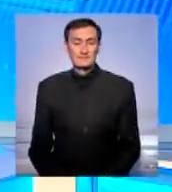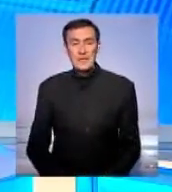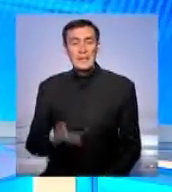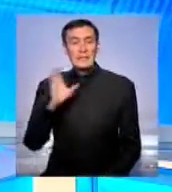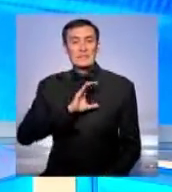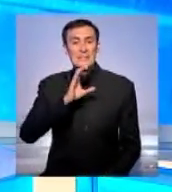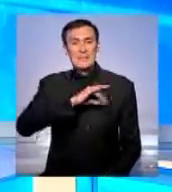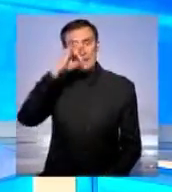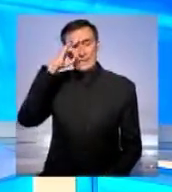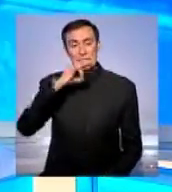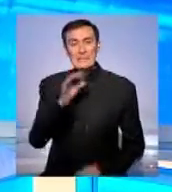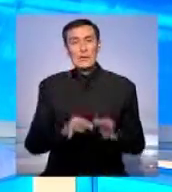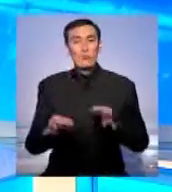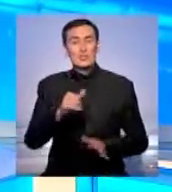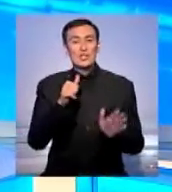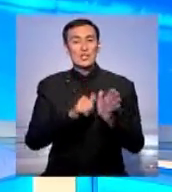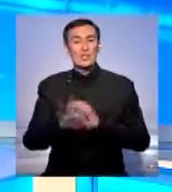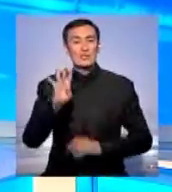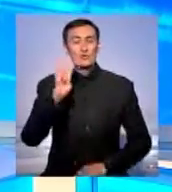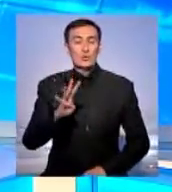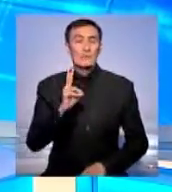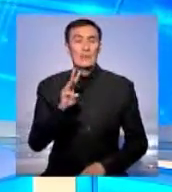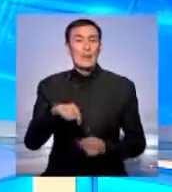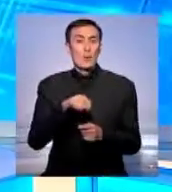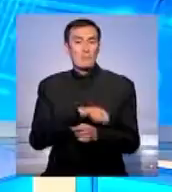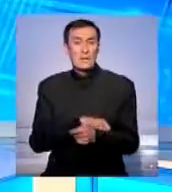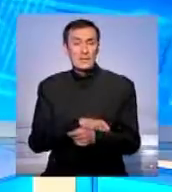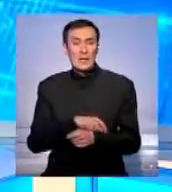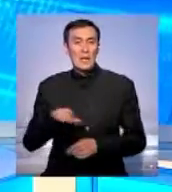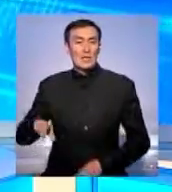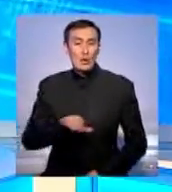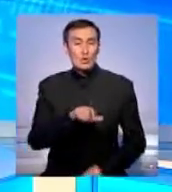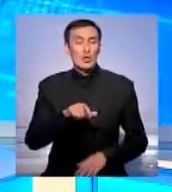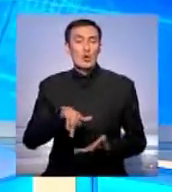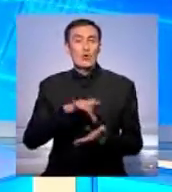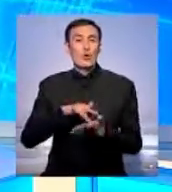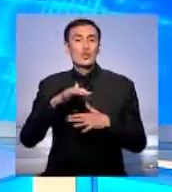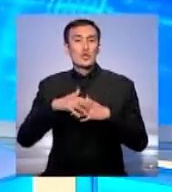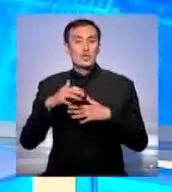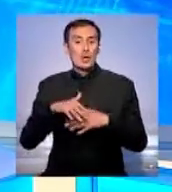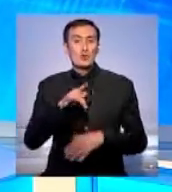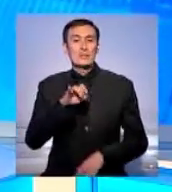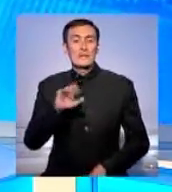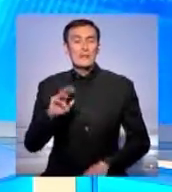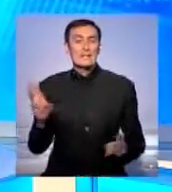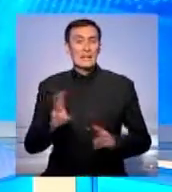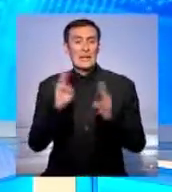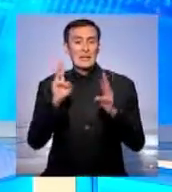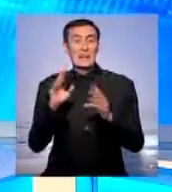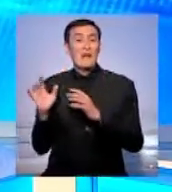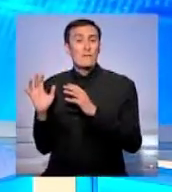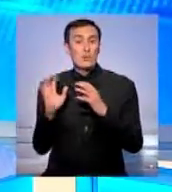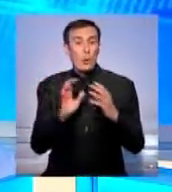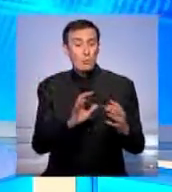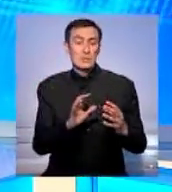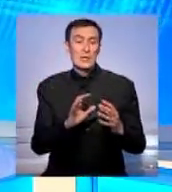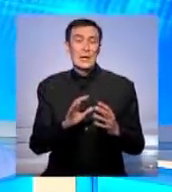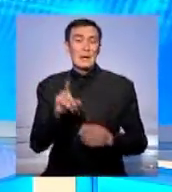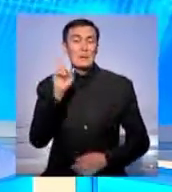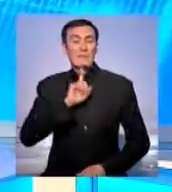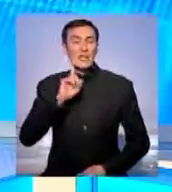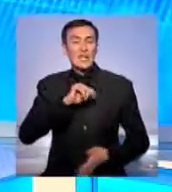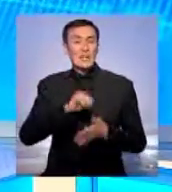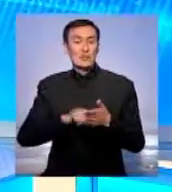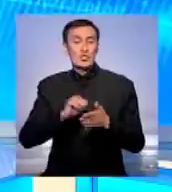В Северо-Казахстанской области на 64-м километре автодороги Кокшетау-Рузаевка загорелся рейсовый автобус.